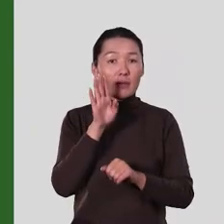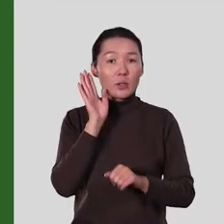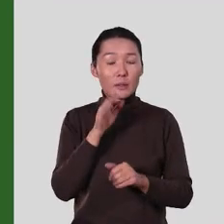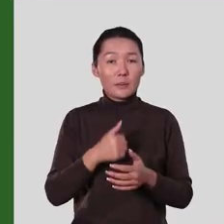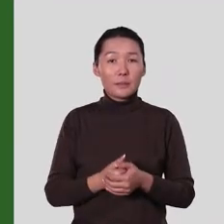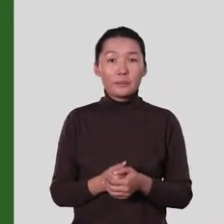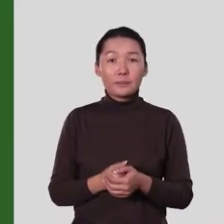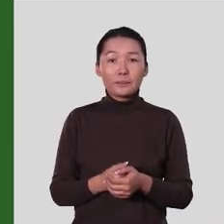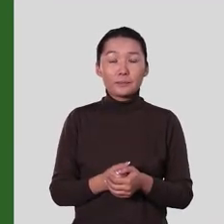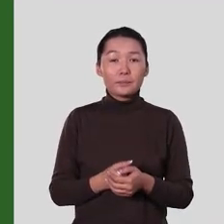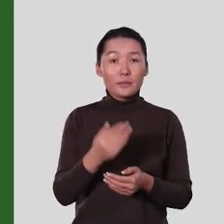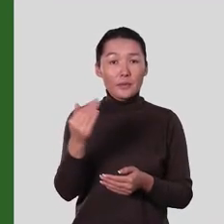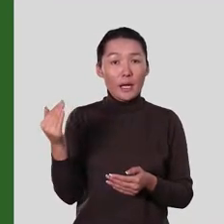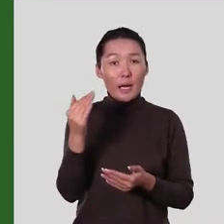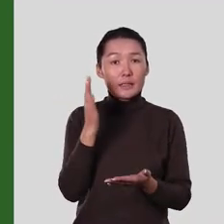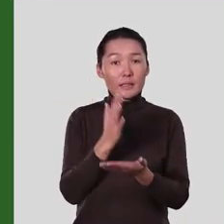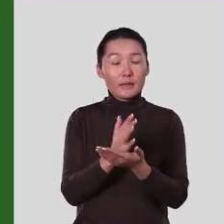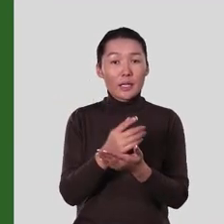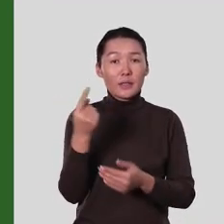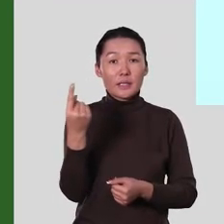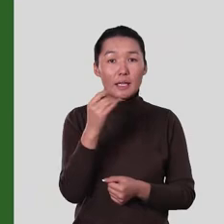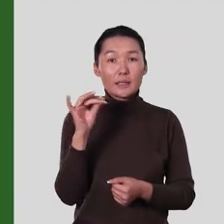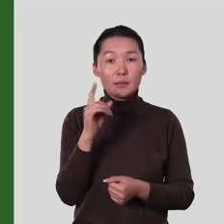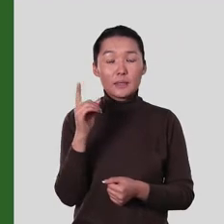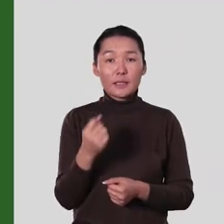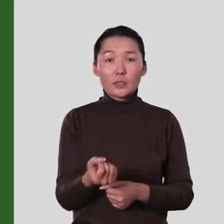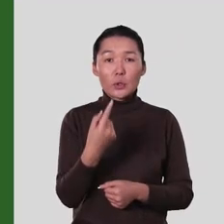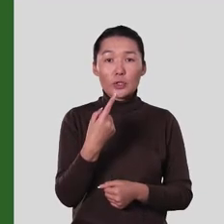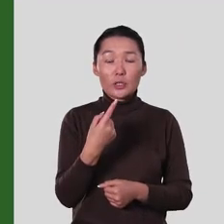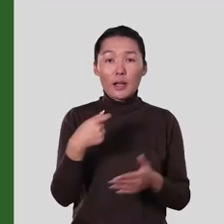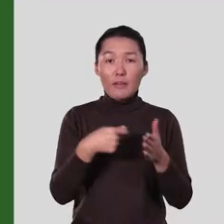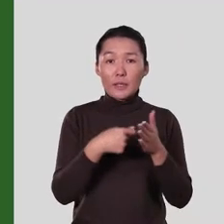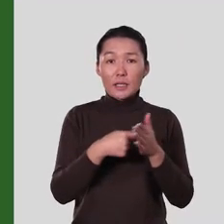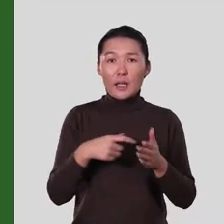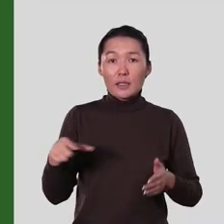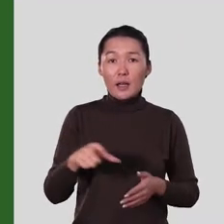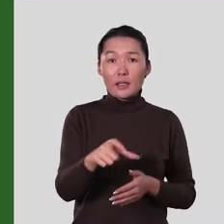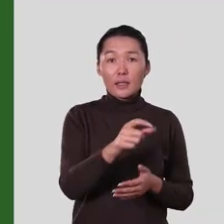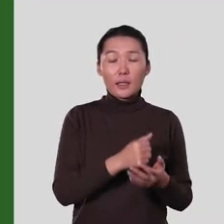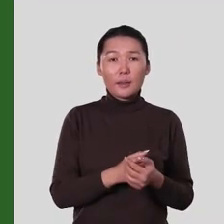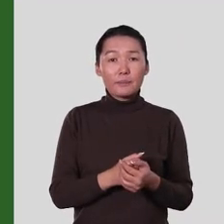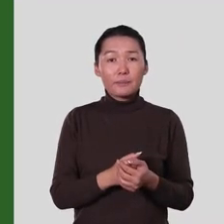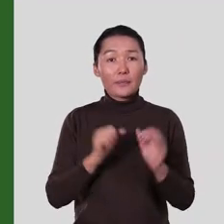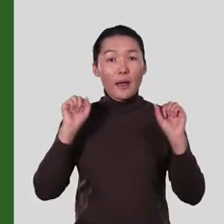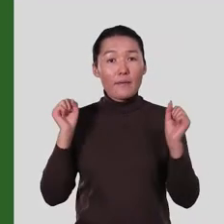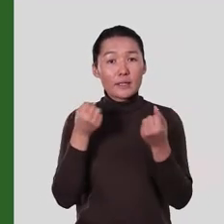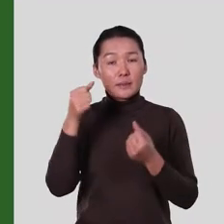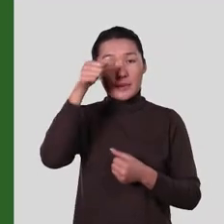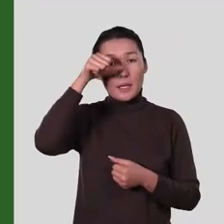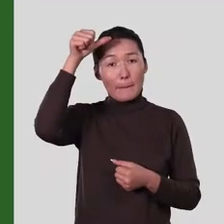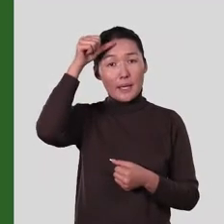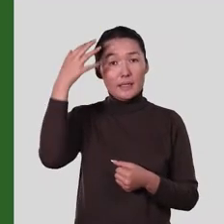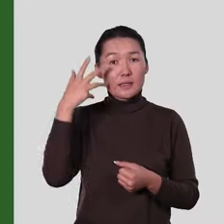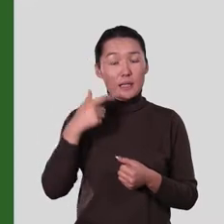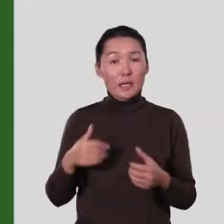водами. Они являются одним из источников питания рек, а в зимние месяцы,